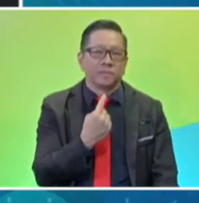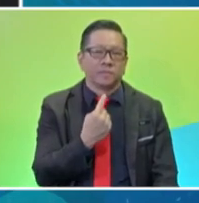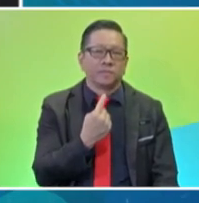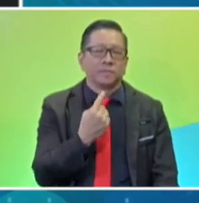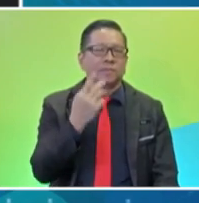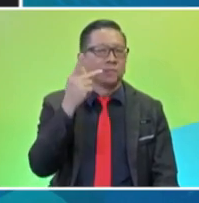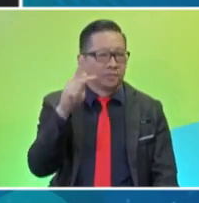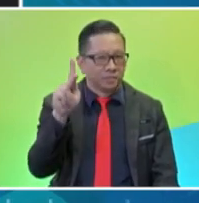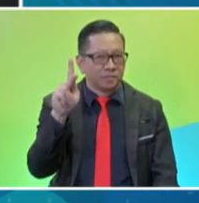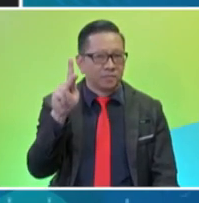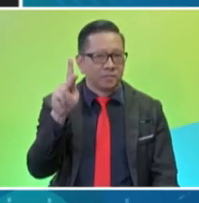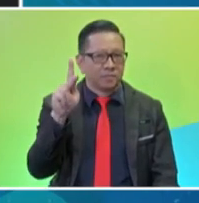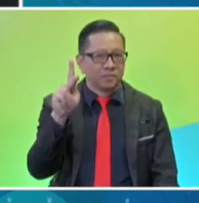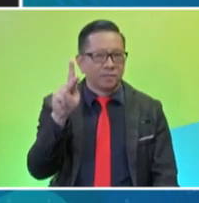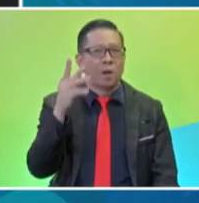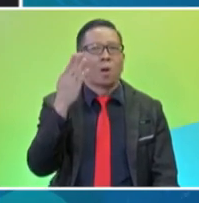kuning kuning